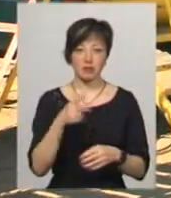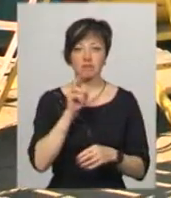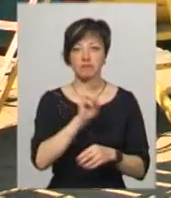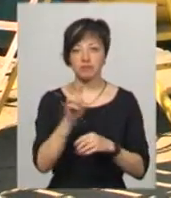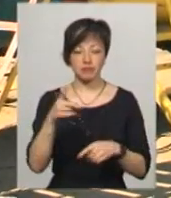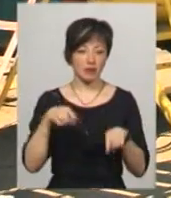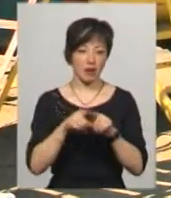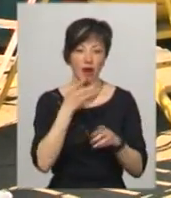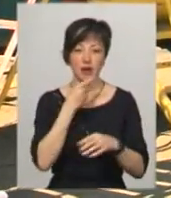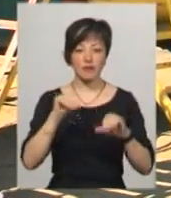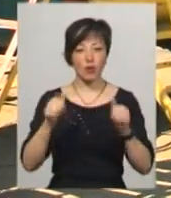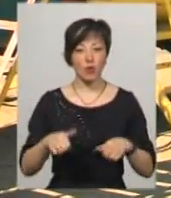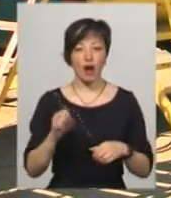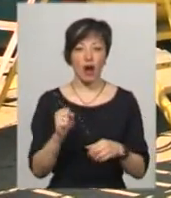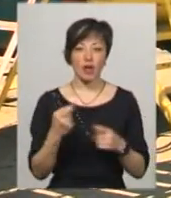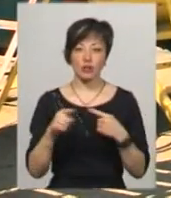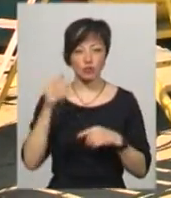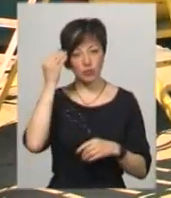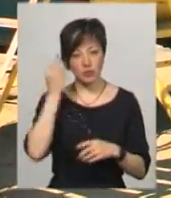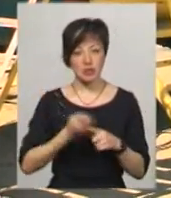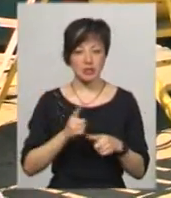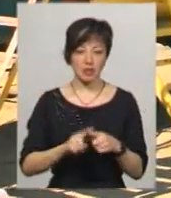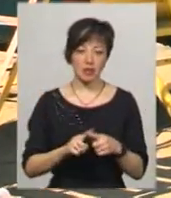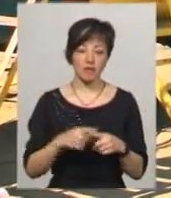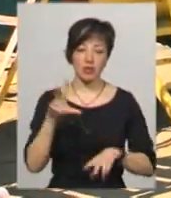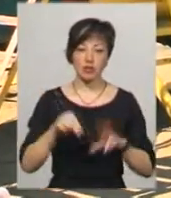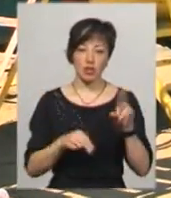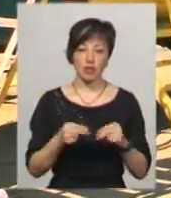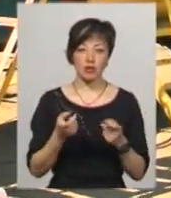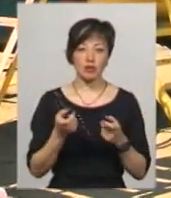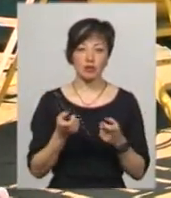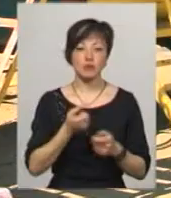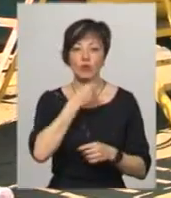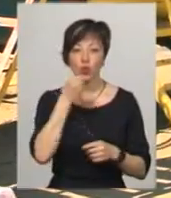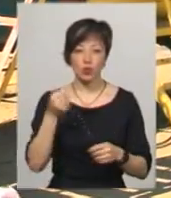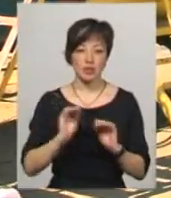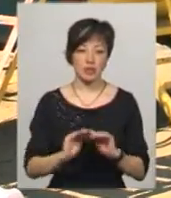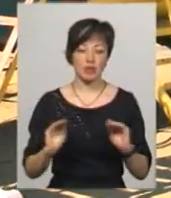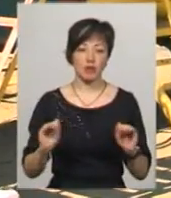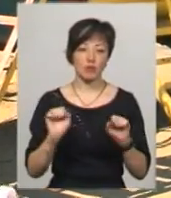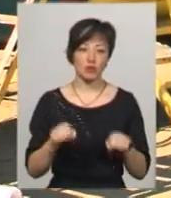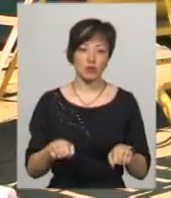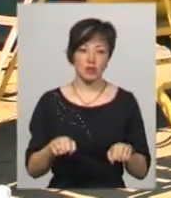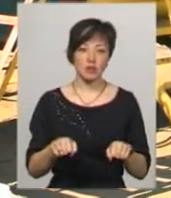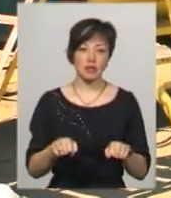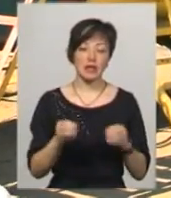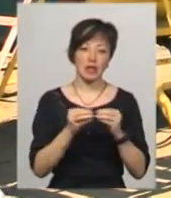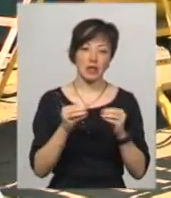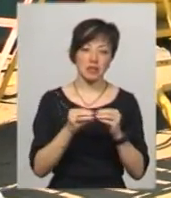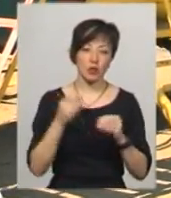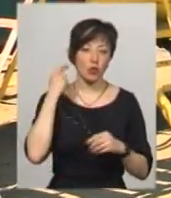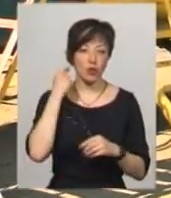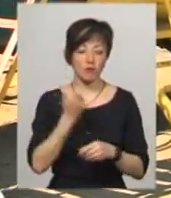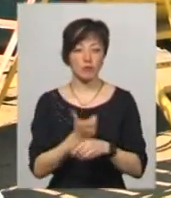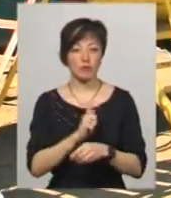такі гарні фігури. А з іншої сторони, це, ну, я вважаю, що це більше для дорослих дітей. Це, можливо, для дітей вже з 10 років,